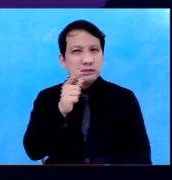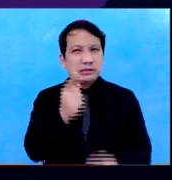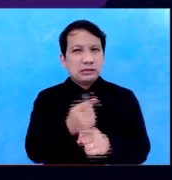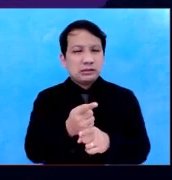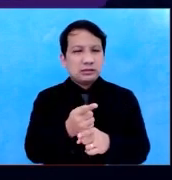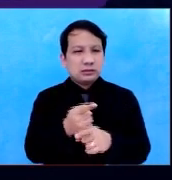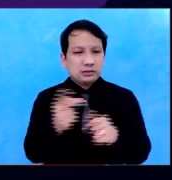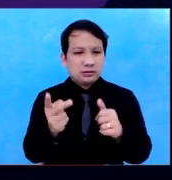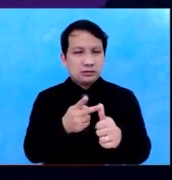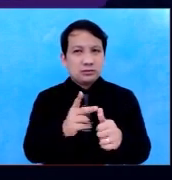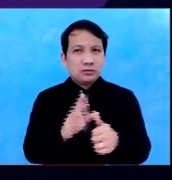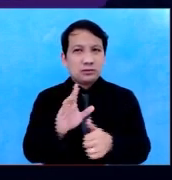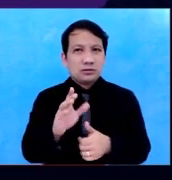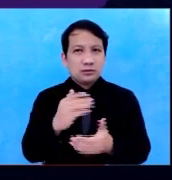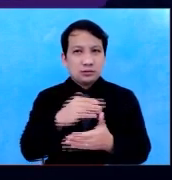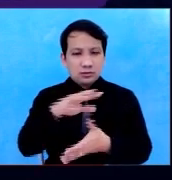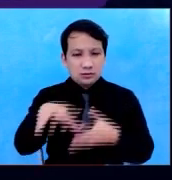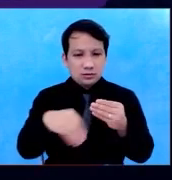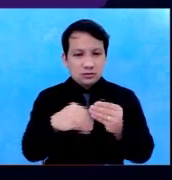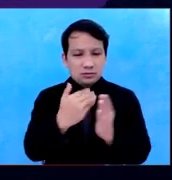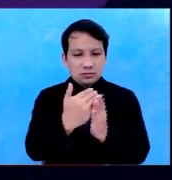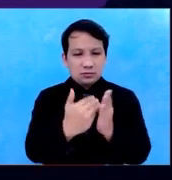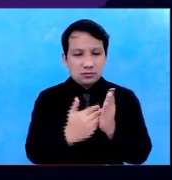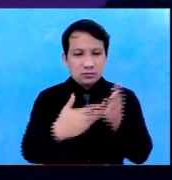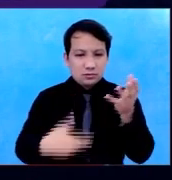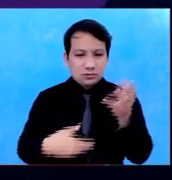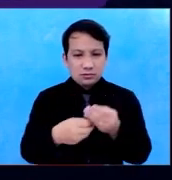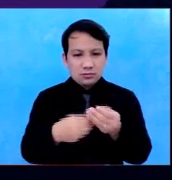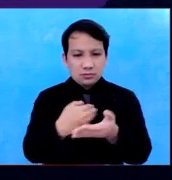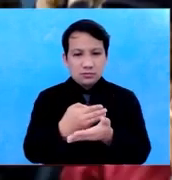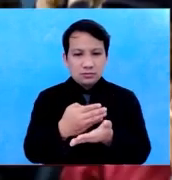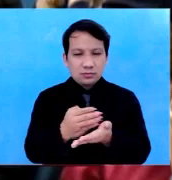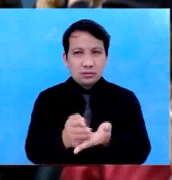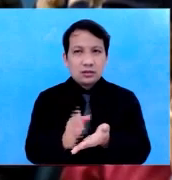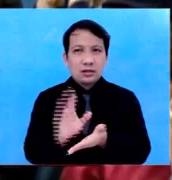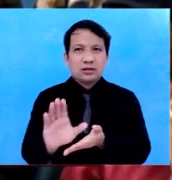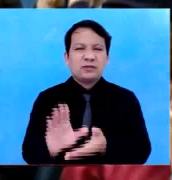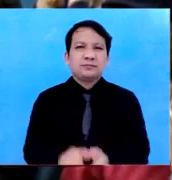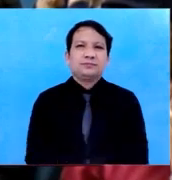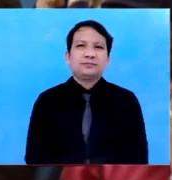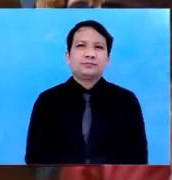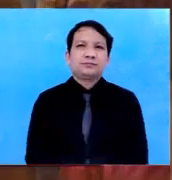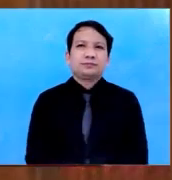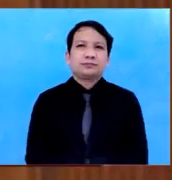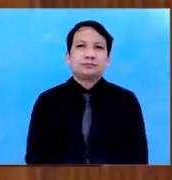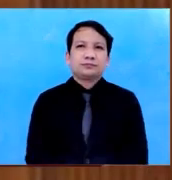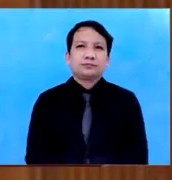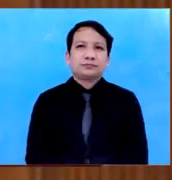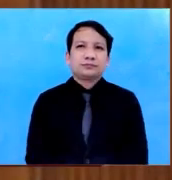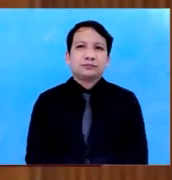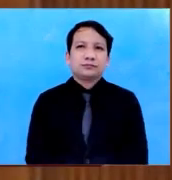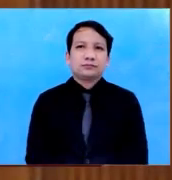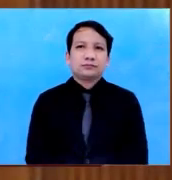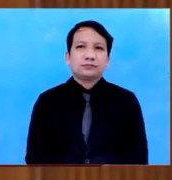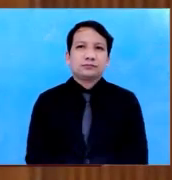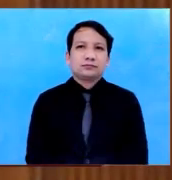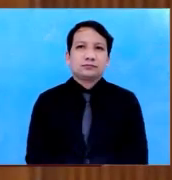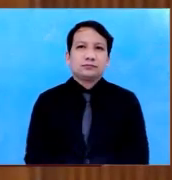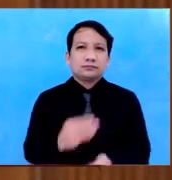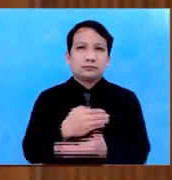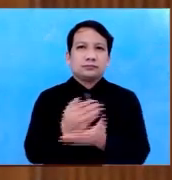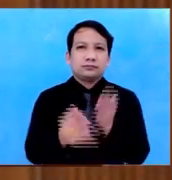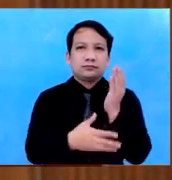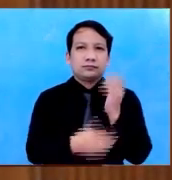prioridad ang mga programang dapat mas pinaglaanan ng pondo. Ginipit ang mahihirap sa pambansang budget na ito dahil